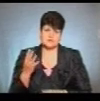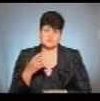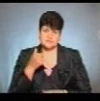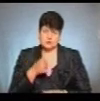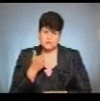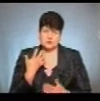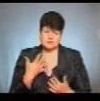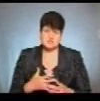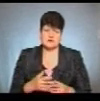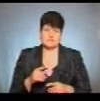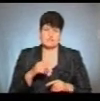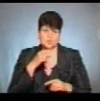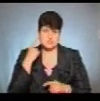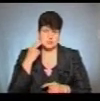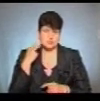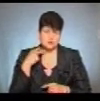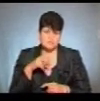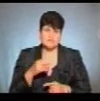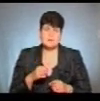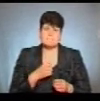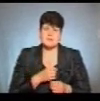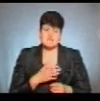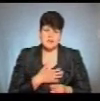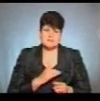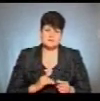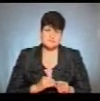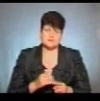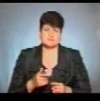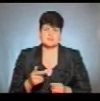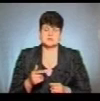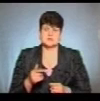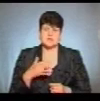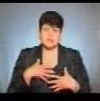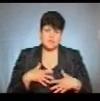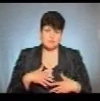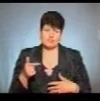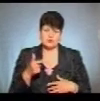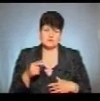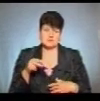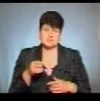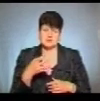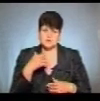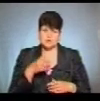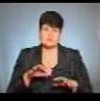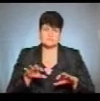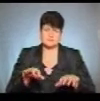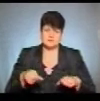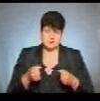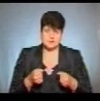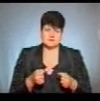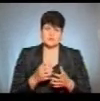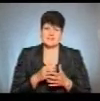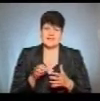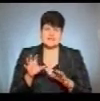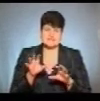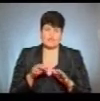перебуває в російській колонії. Він приватний підприємець з Криму. У грудні 2016 року чоловіка затримали за незаконне зберігання